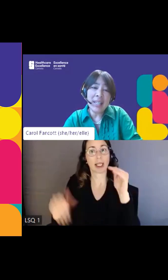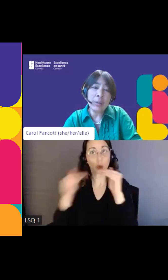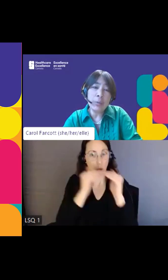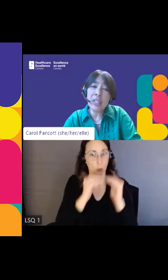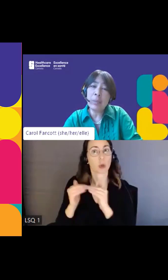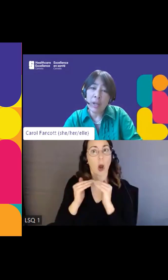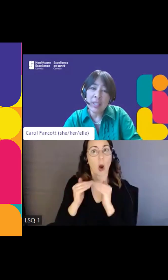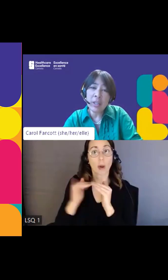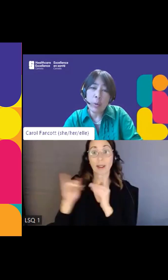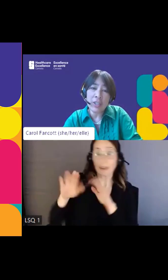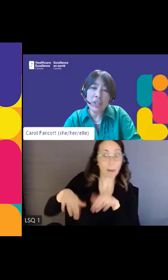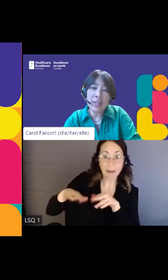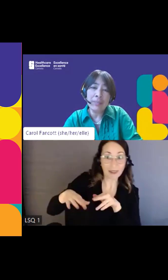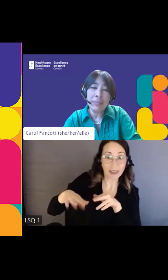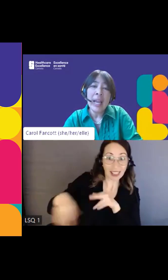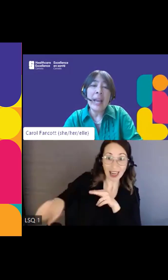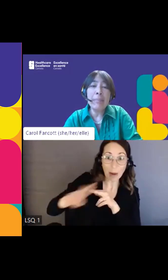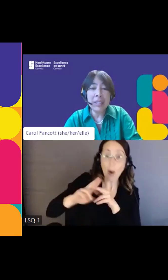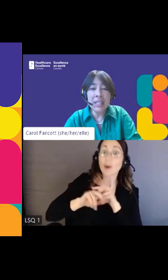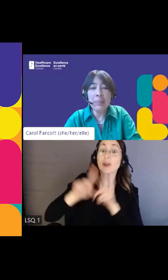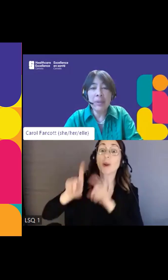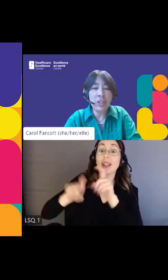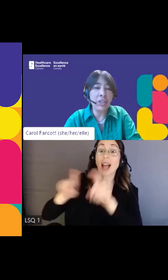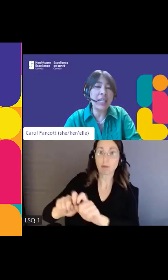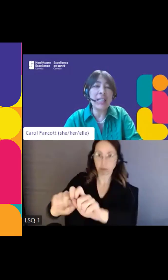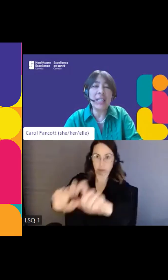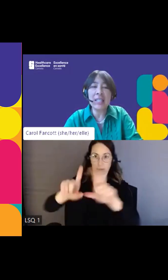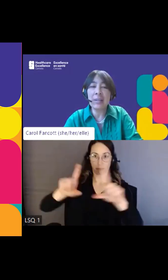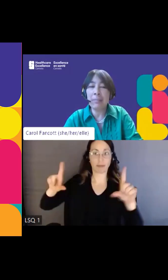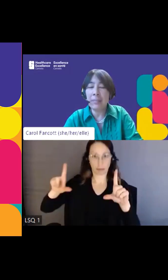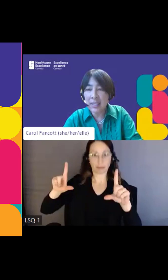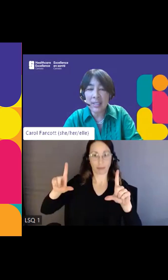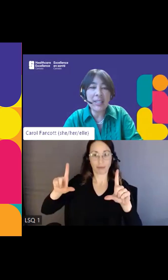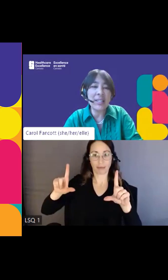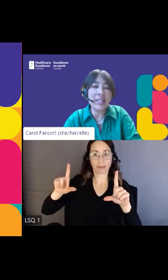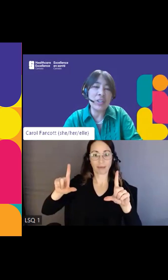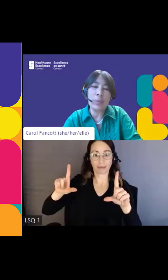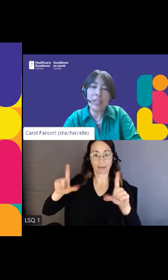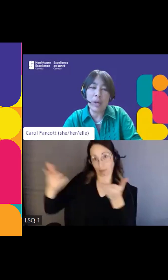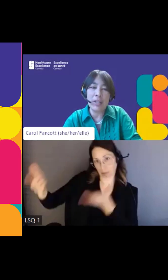l'écran et cliquez sur « Soumettre » pour pouvoir envoyer la réponse.